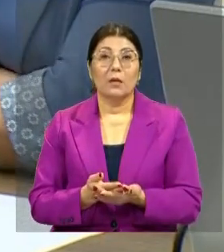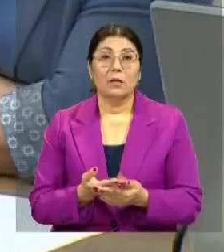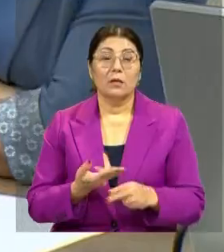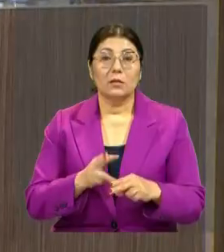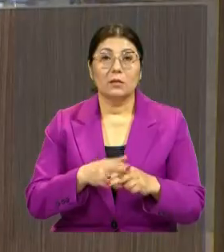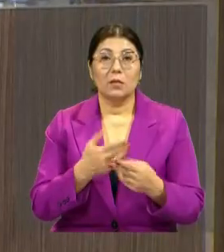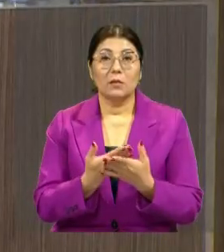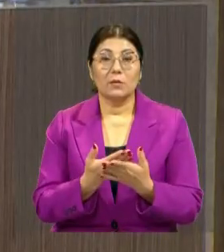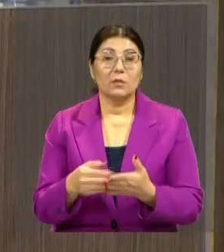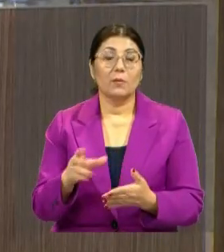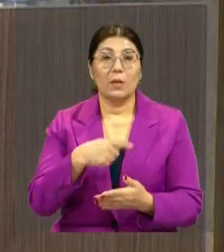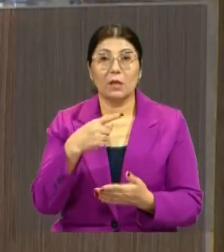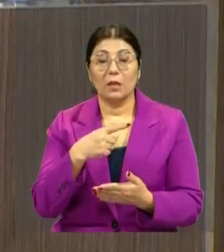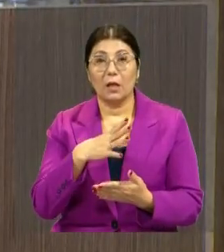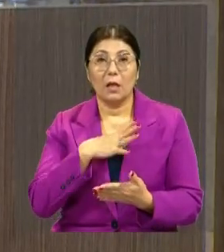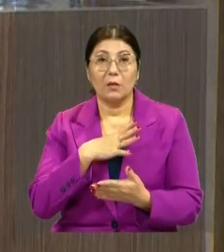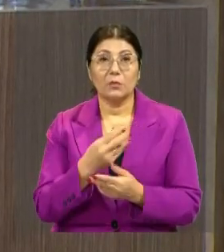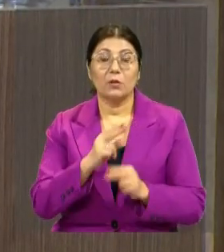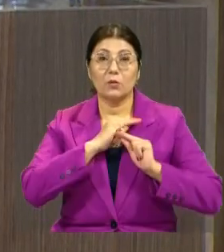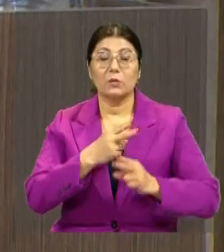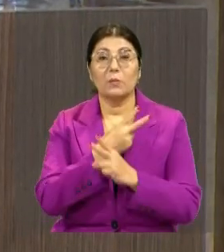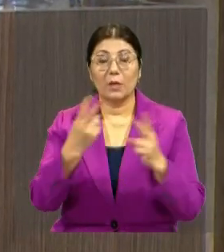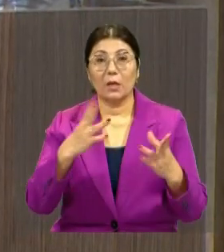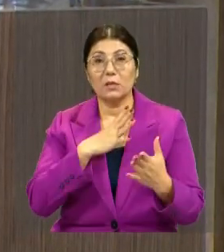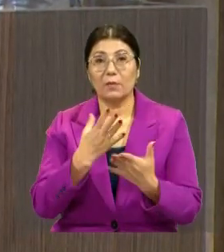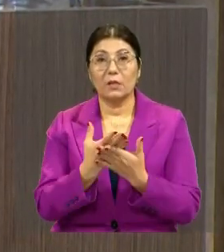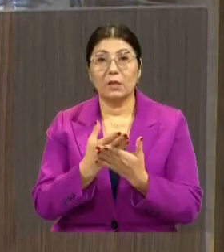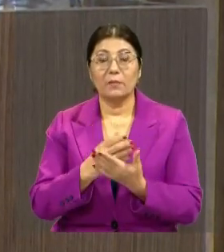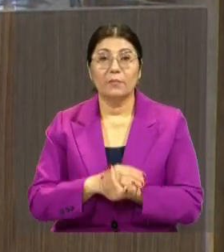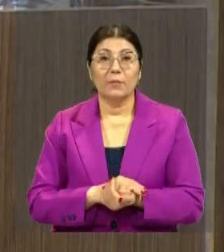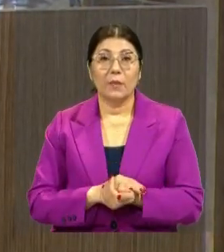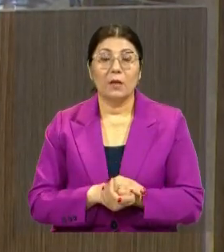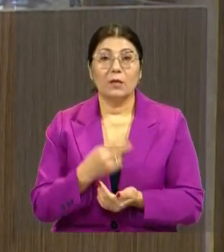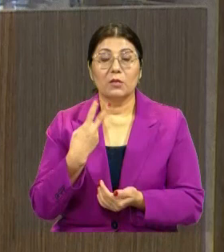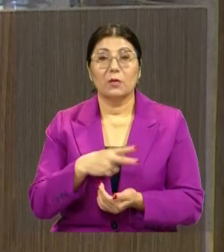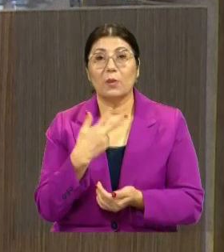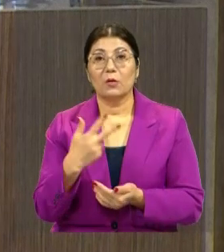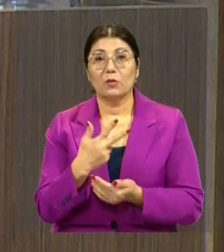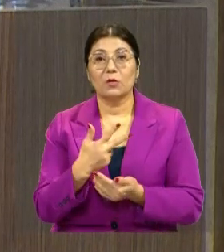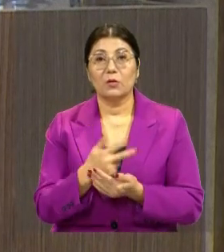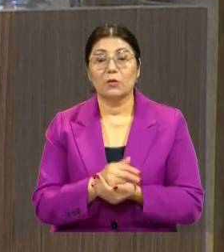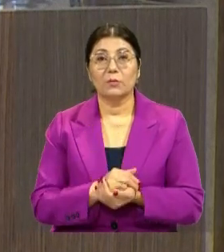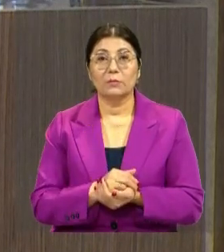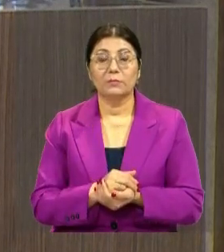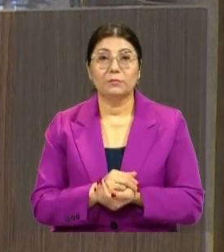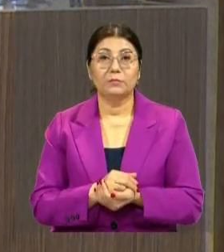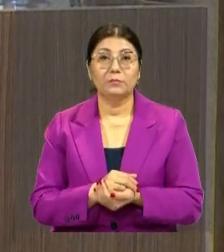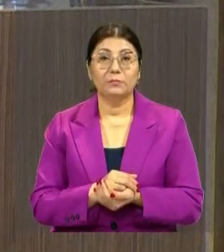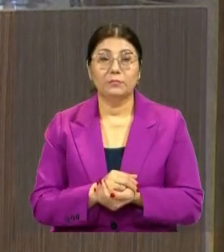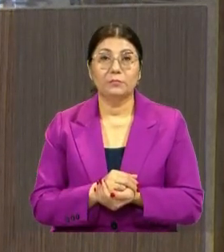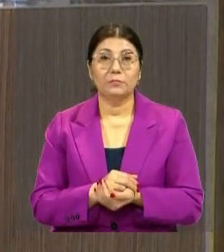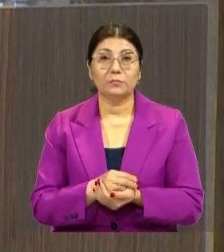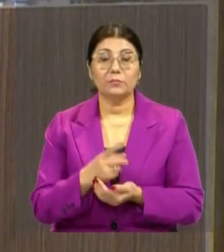бар автожолдардың бәрін атап қарап шықтық. Жалпы жергілікті маңызы жолдар бойынша 23 жаңа біздер станциялар қондыру керек.